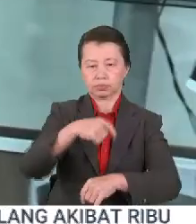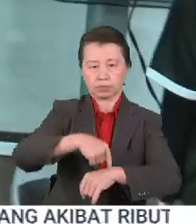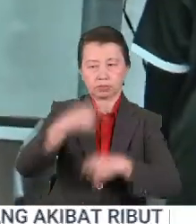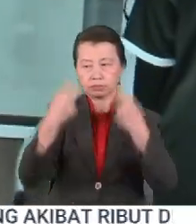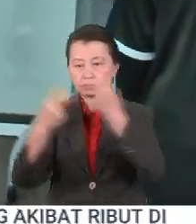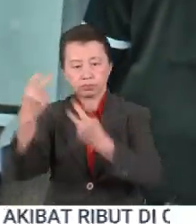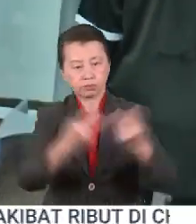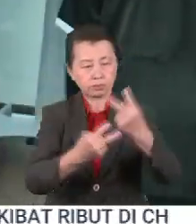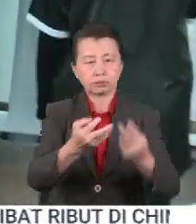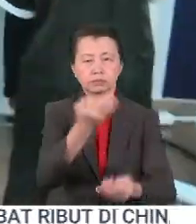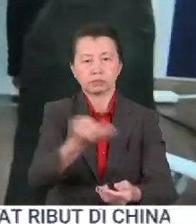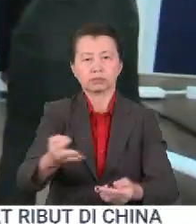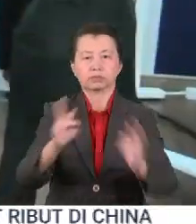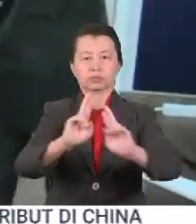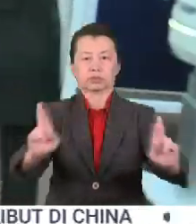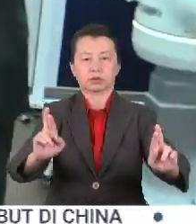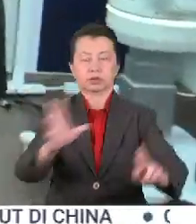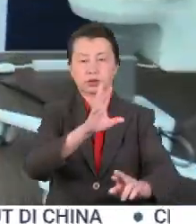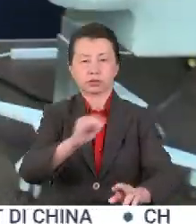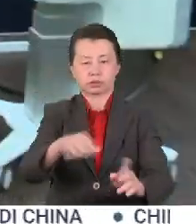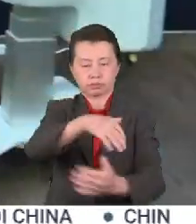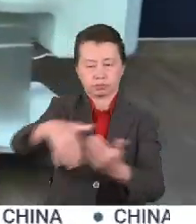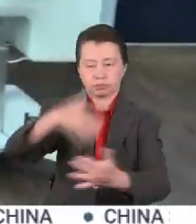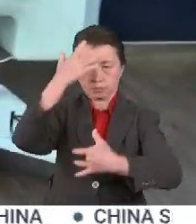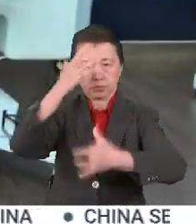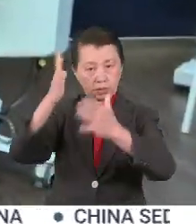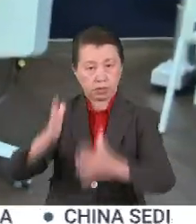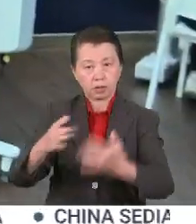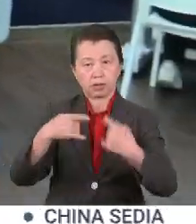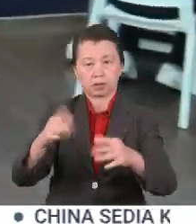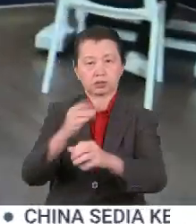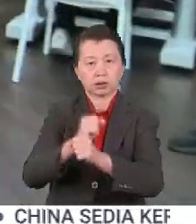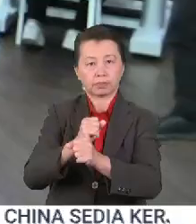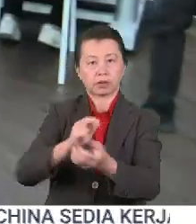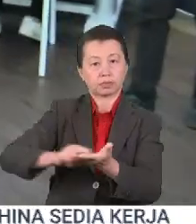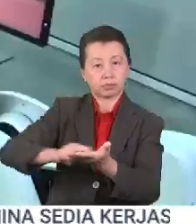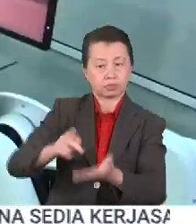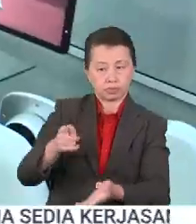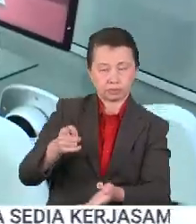melawat, beberapa kemudahan disediakan selain menyantuni pesakit yang sedang menerima rawatan.